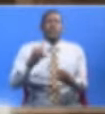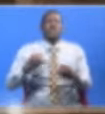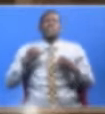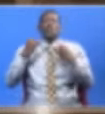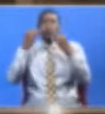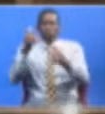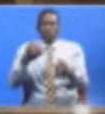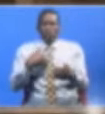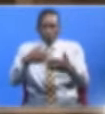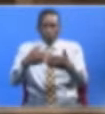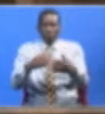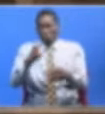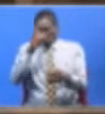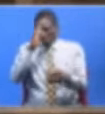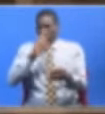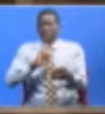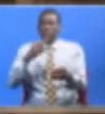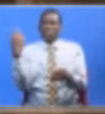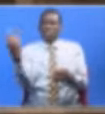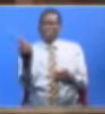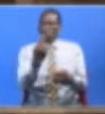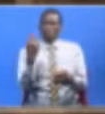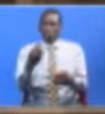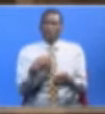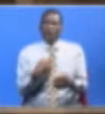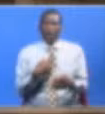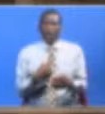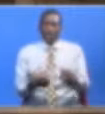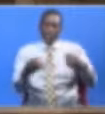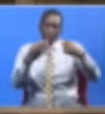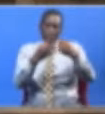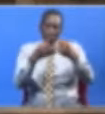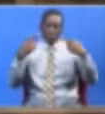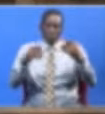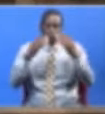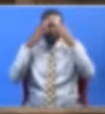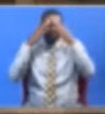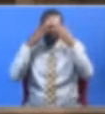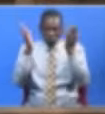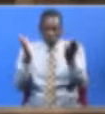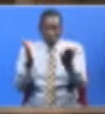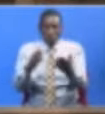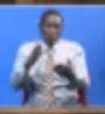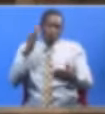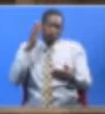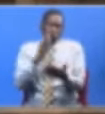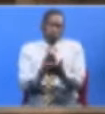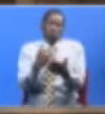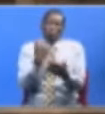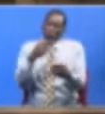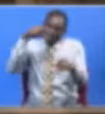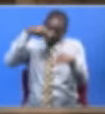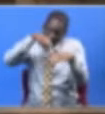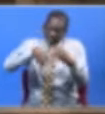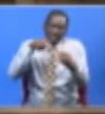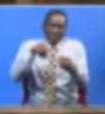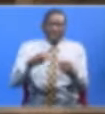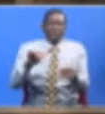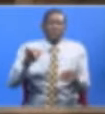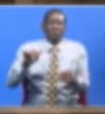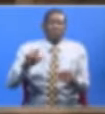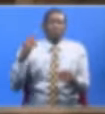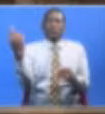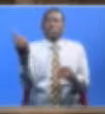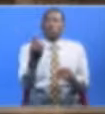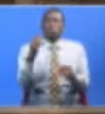Polisi wanasema kwamba helikopta ilikuwa na abiria wanane. Hatujafahamu kiukweli ni kina nani ambao walikuwa pale, ila tunajua